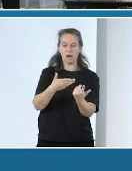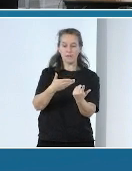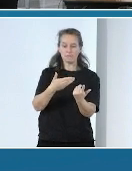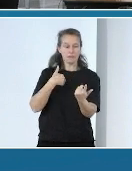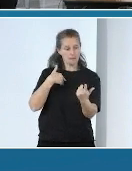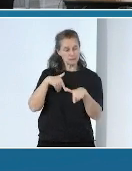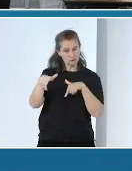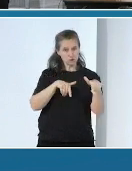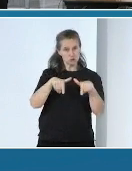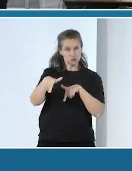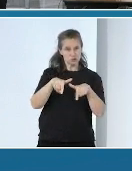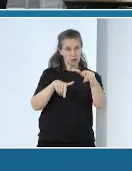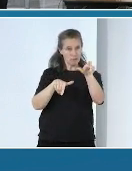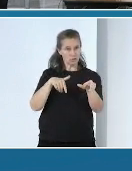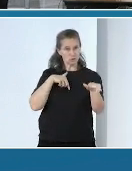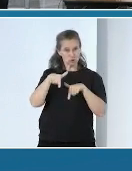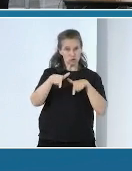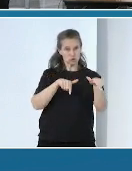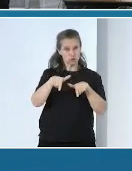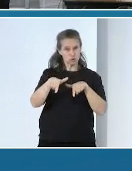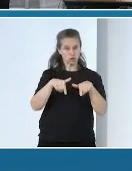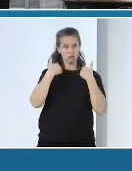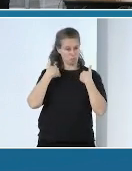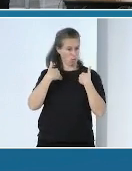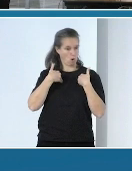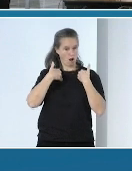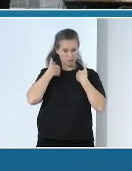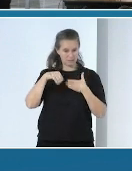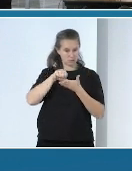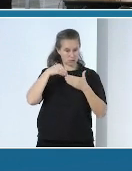Je marche vers cette personne. J'ai mon référentiel allocentré,